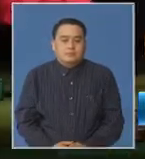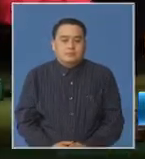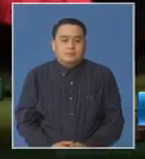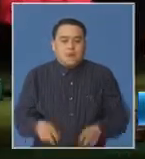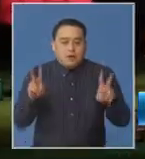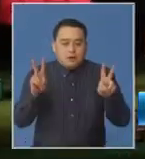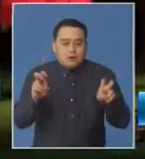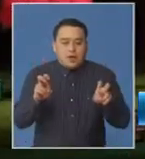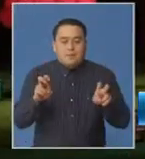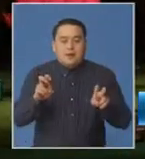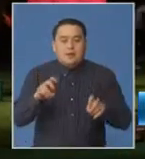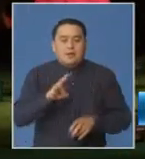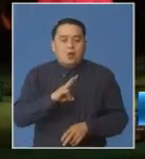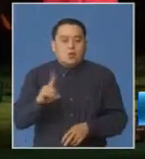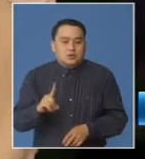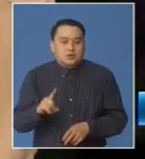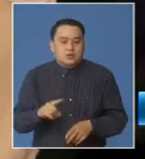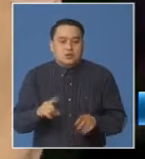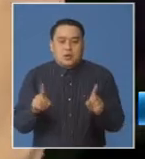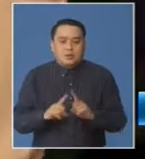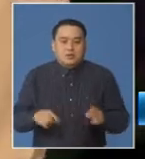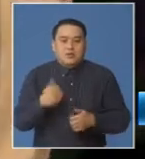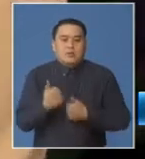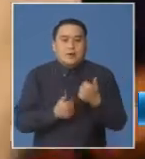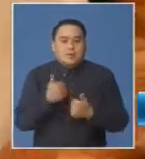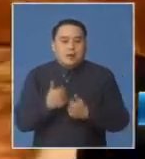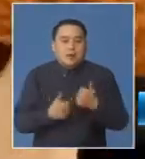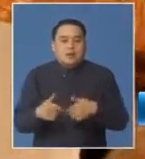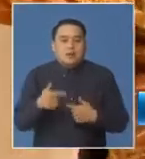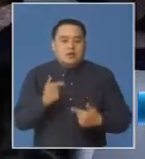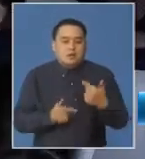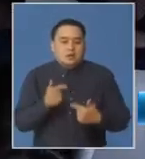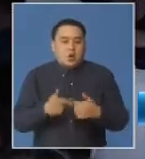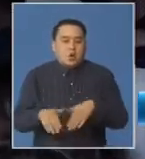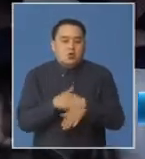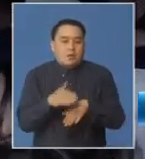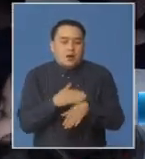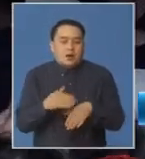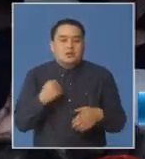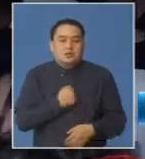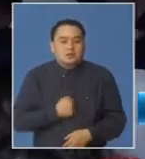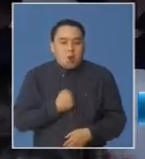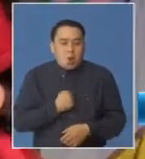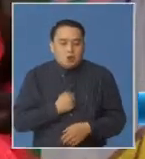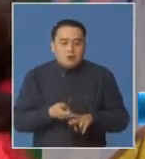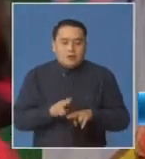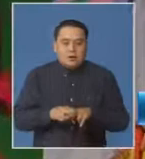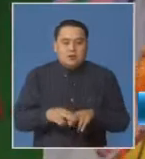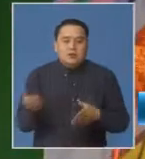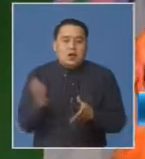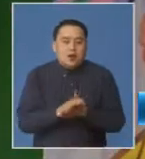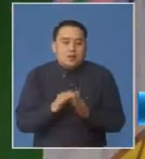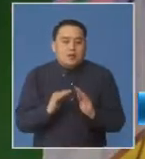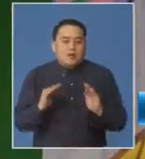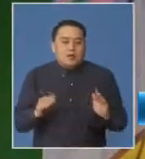Тема спектакля «Наурыз», можно сказать, классическая борьба добра и зла. Однако главная задумка автора пьесы – знакомство маленьких зрителей